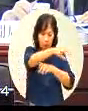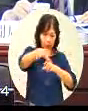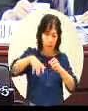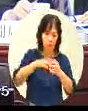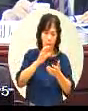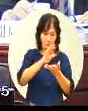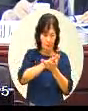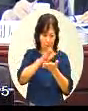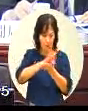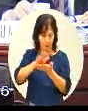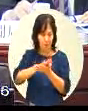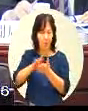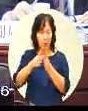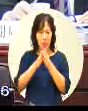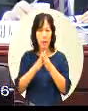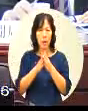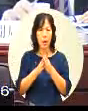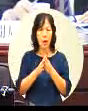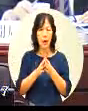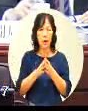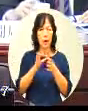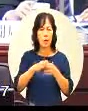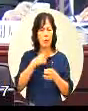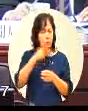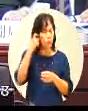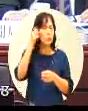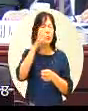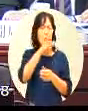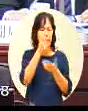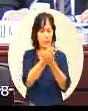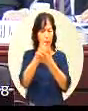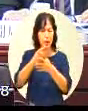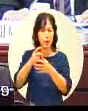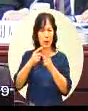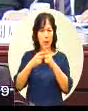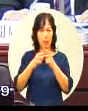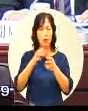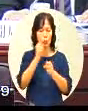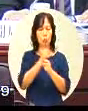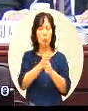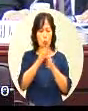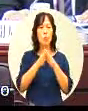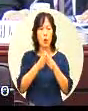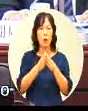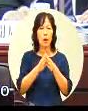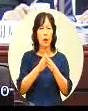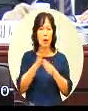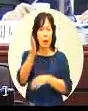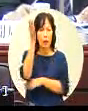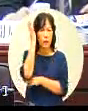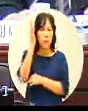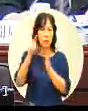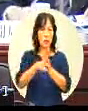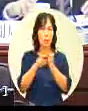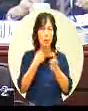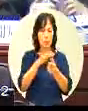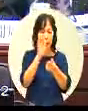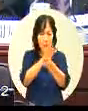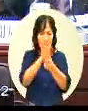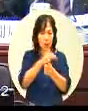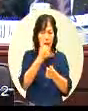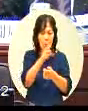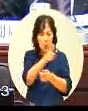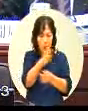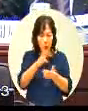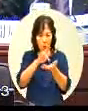它清气，我是感觉这是大家人爱做，政府不是爱去家里给你喷